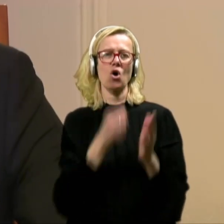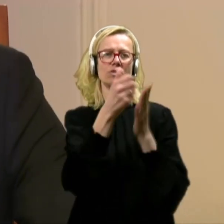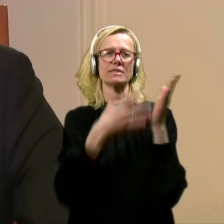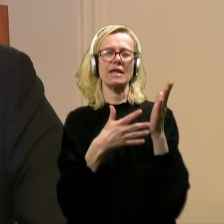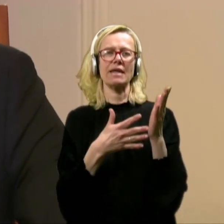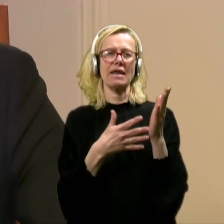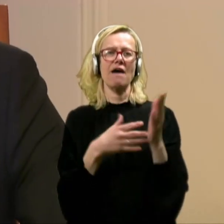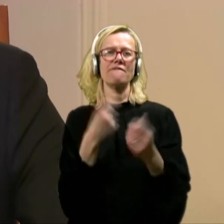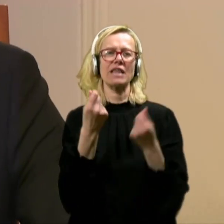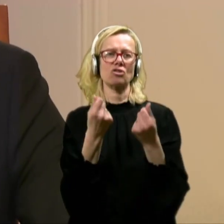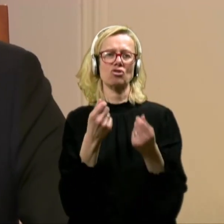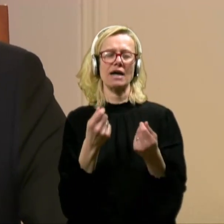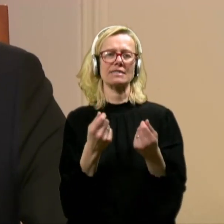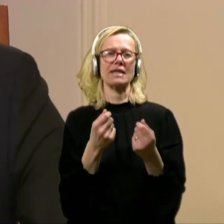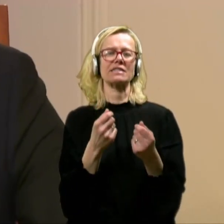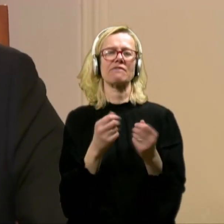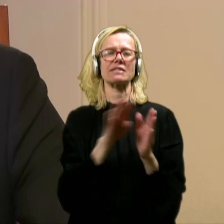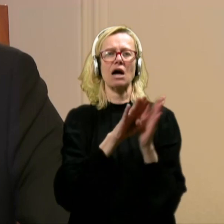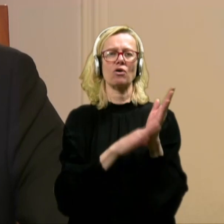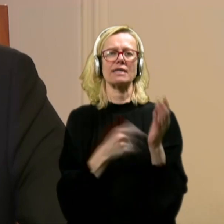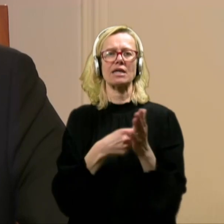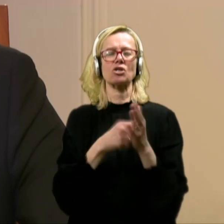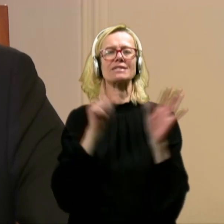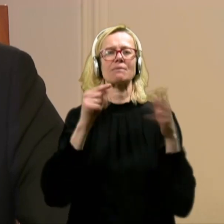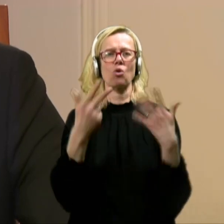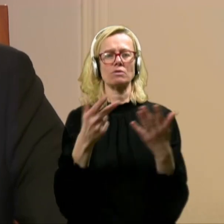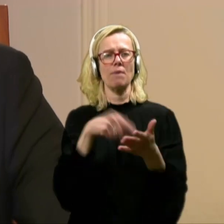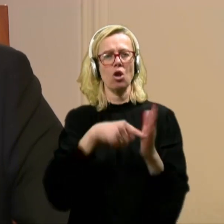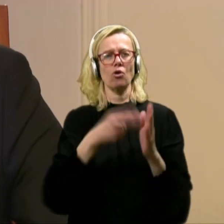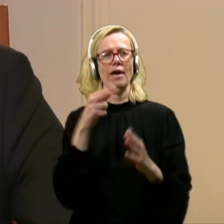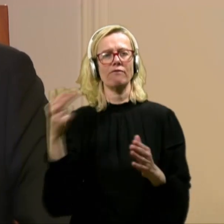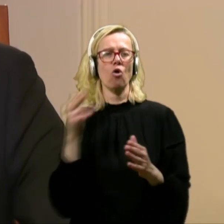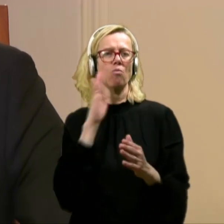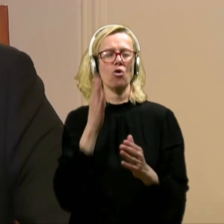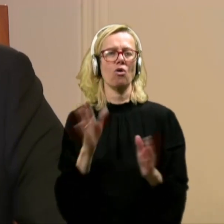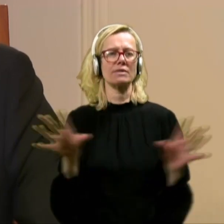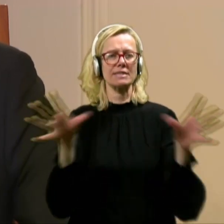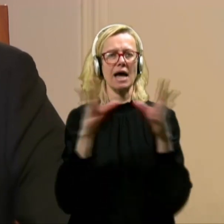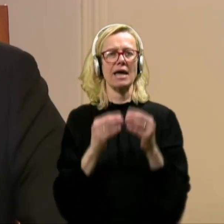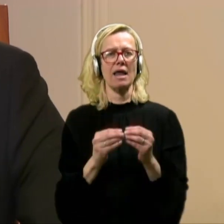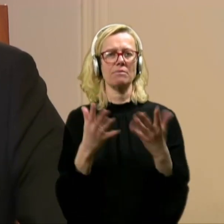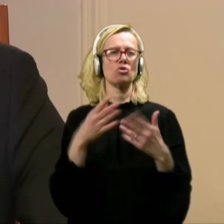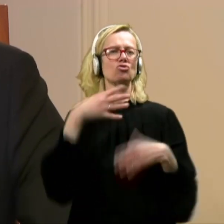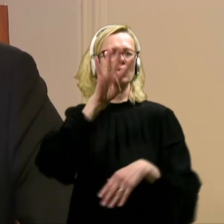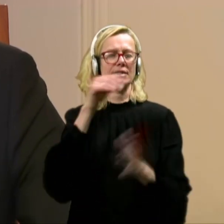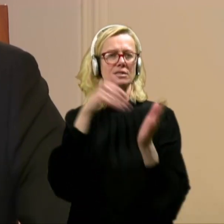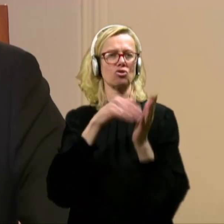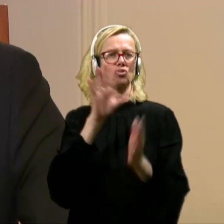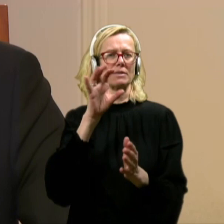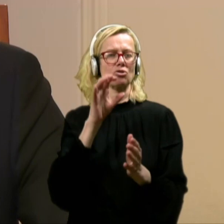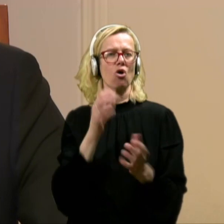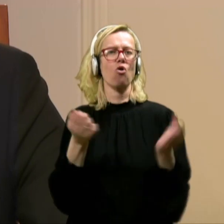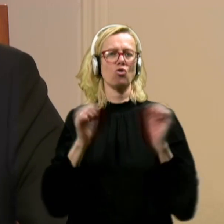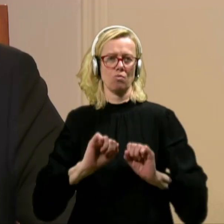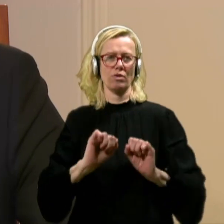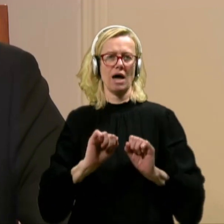Ocenjena finančna sredstva zakona znašajo 70 milijonov evrov in bodo zajela približno 14 500